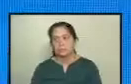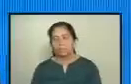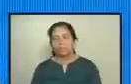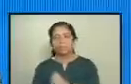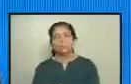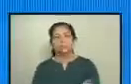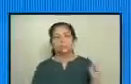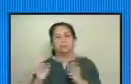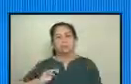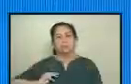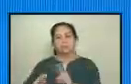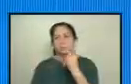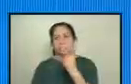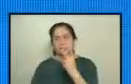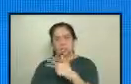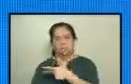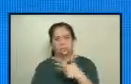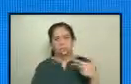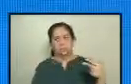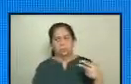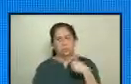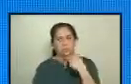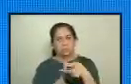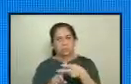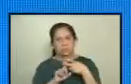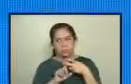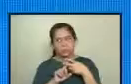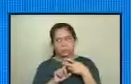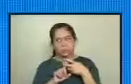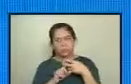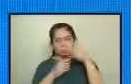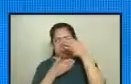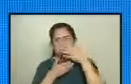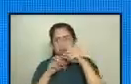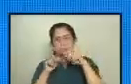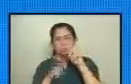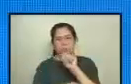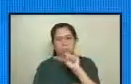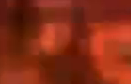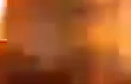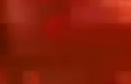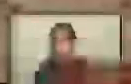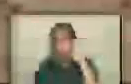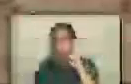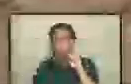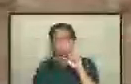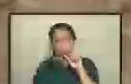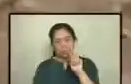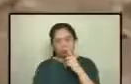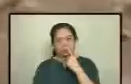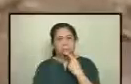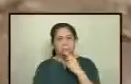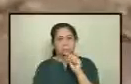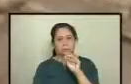Nasagip naman ang militar ang dalawang Indonesian na dinukot ng mga bandidong Abu Sayyaf sa Sulu. Ayon sa